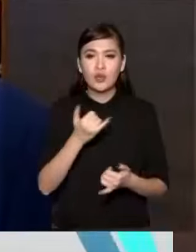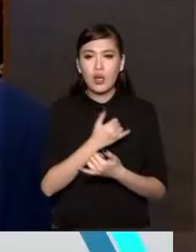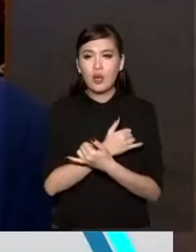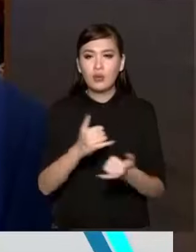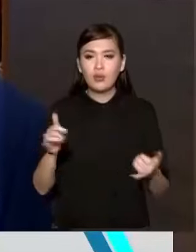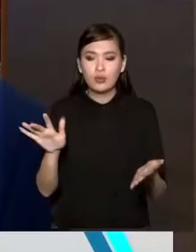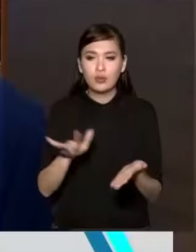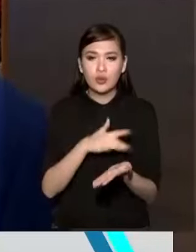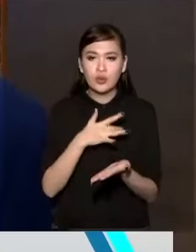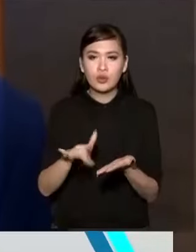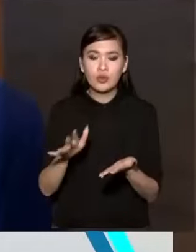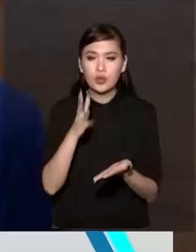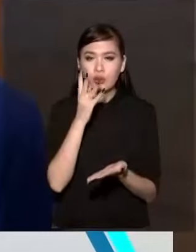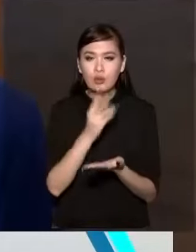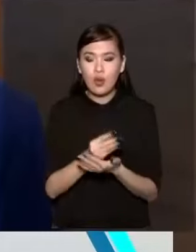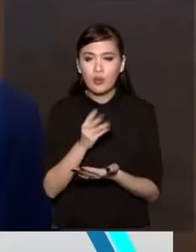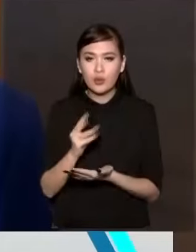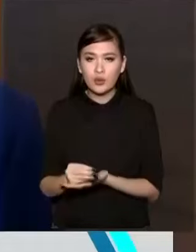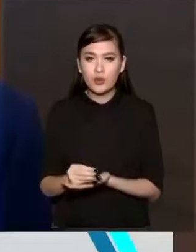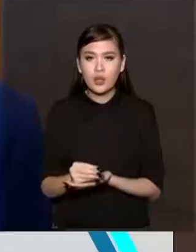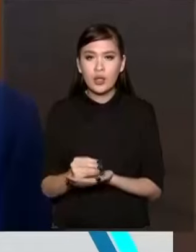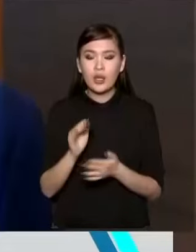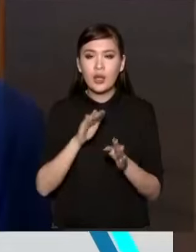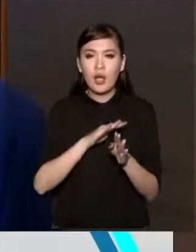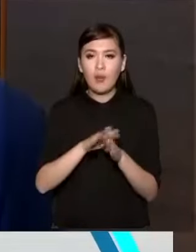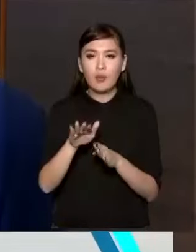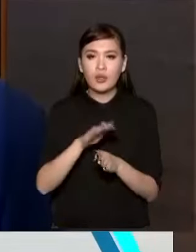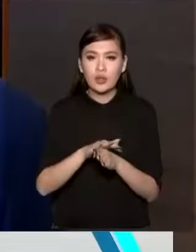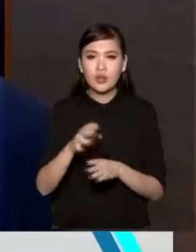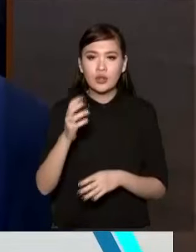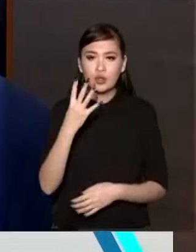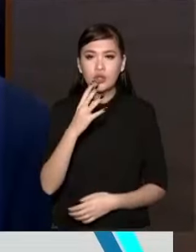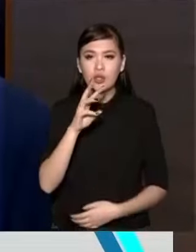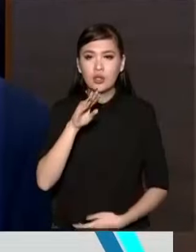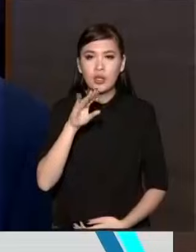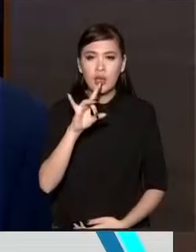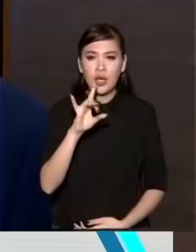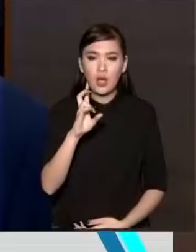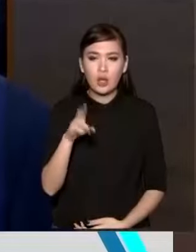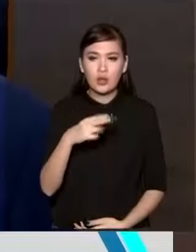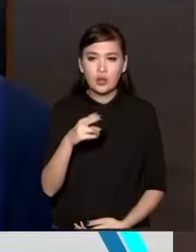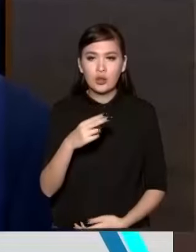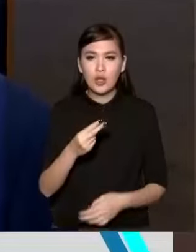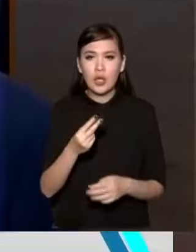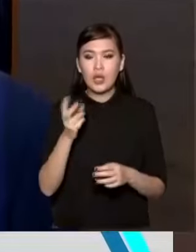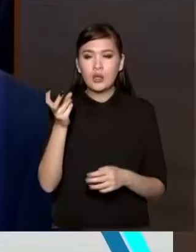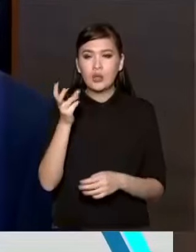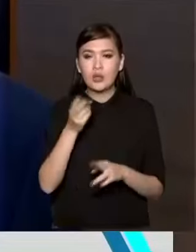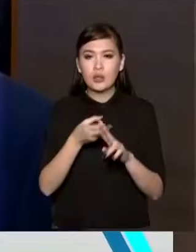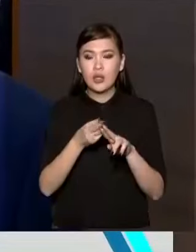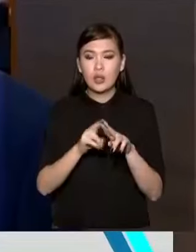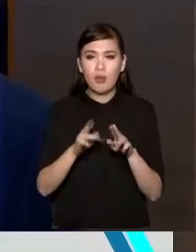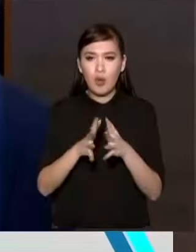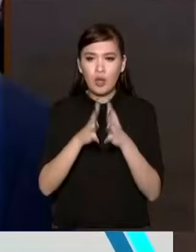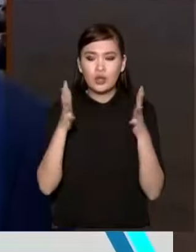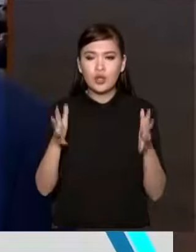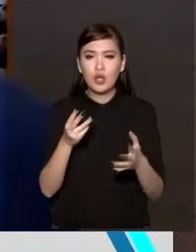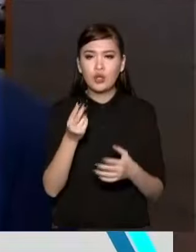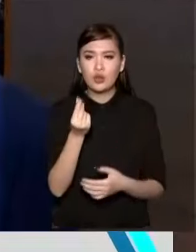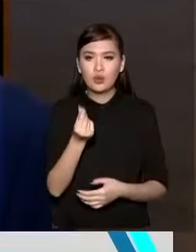бюджет собственными доходами дополнительно на 4 триллиона тенге мы рассчитываем. 4 триллиона тенге – это большая сумма.